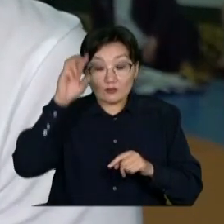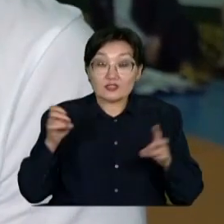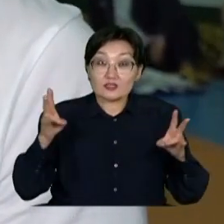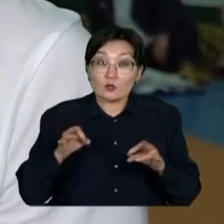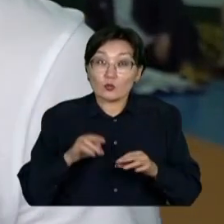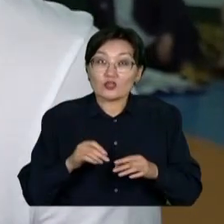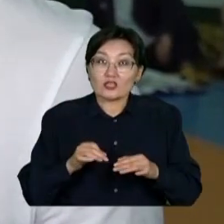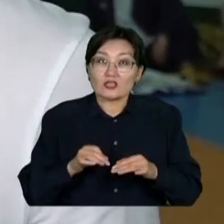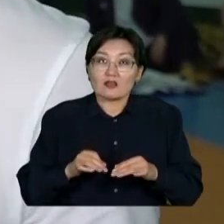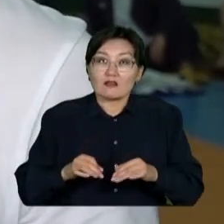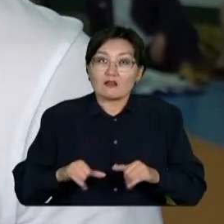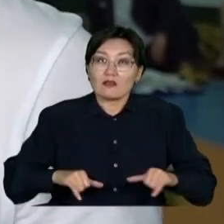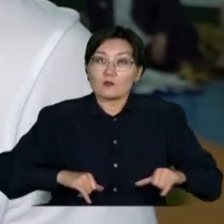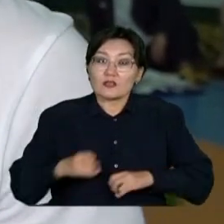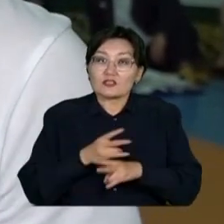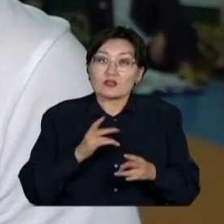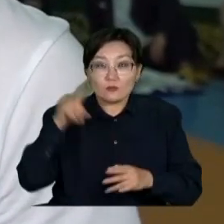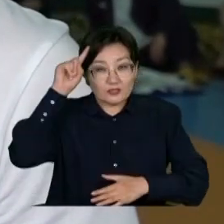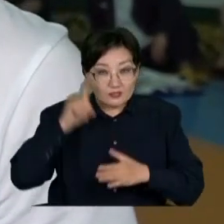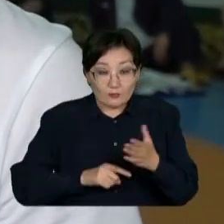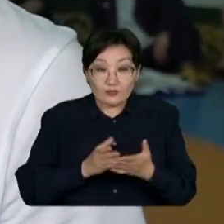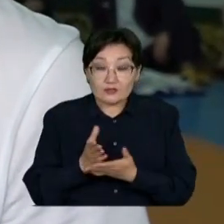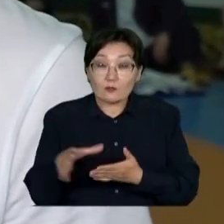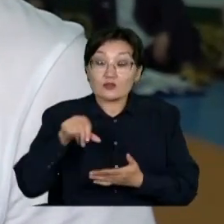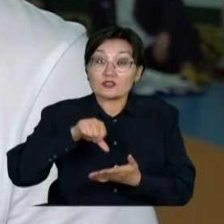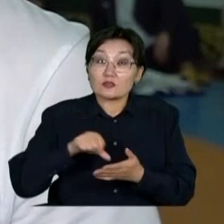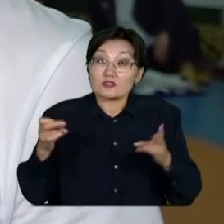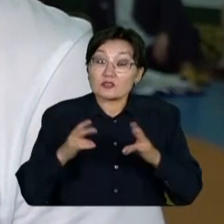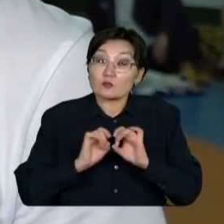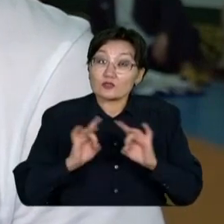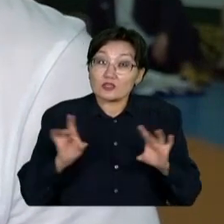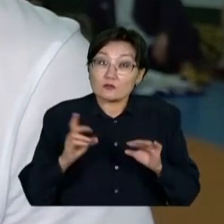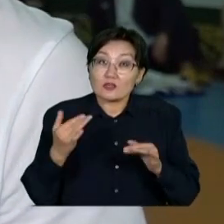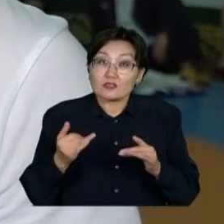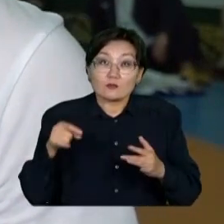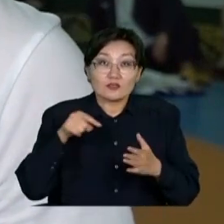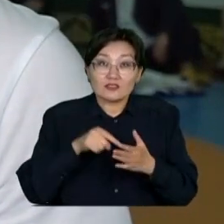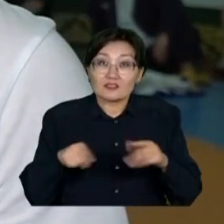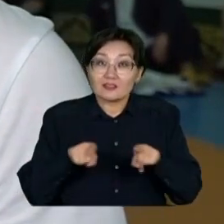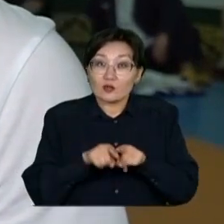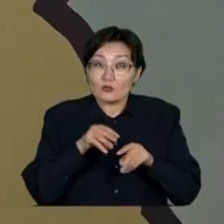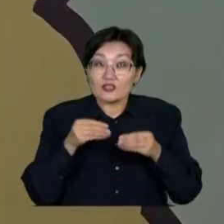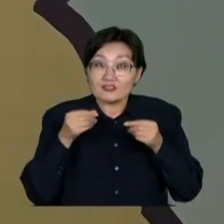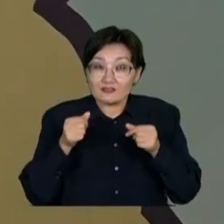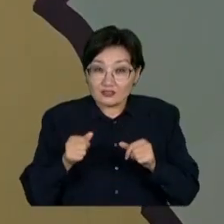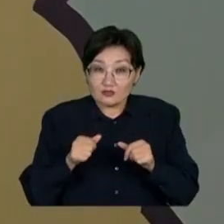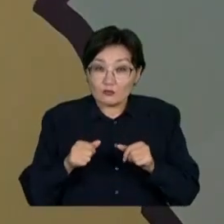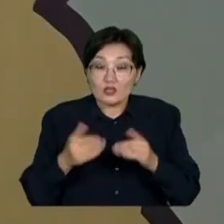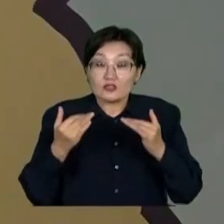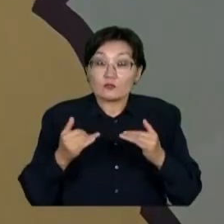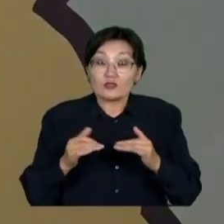от радикальных религиозных течений. Всем представителям религии нужно рассказать, как не поддаться влиянию. Стоит отметить, что